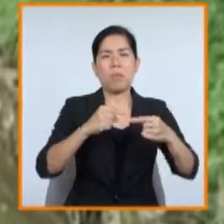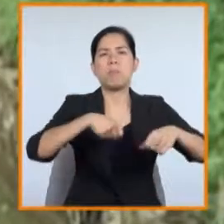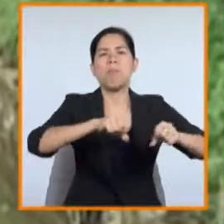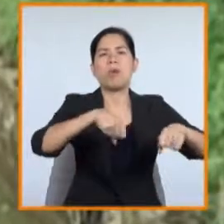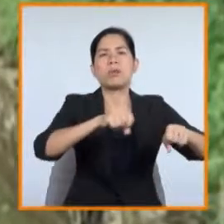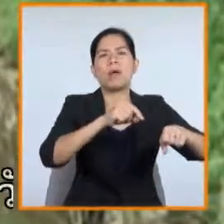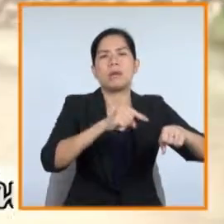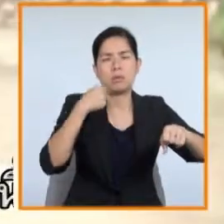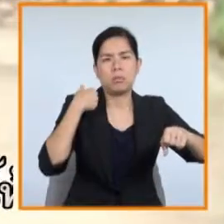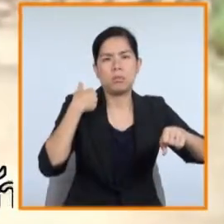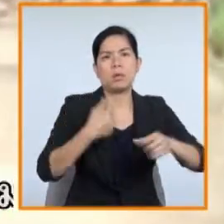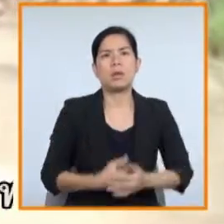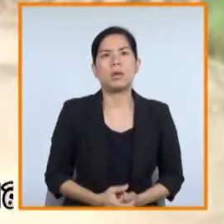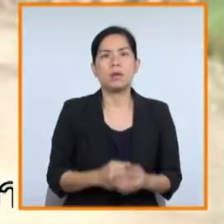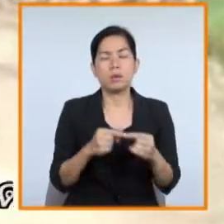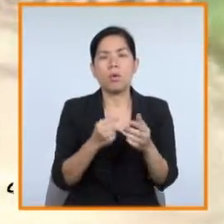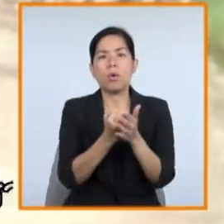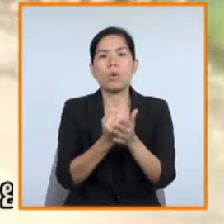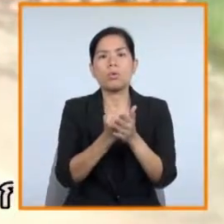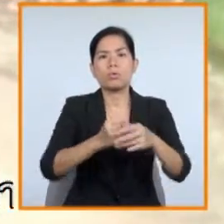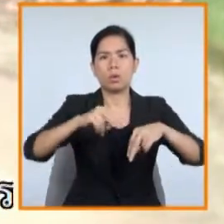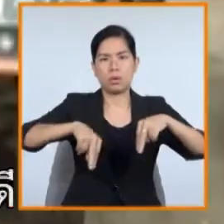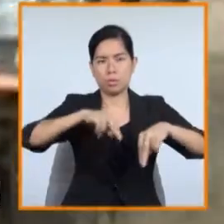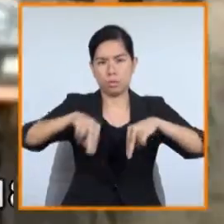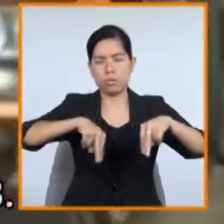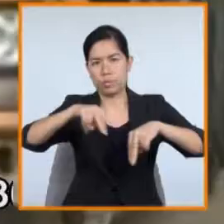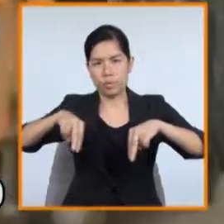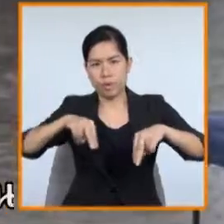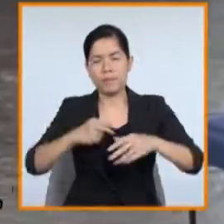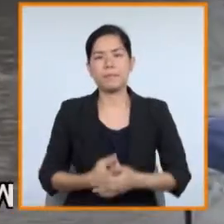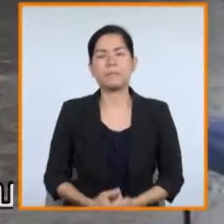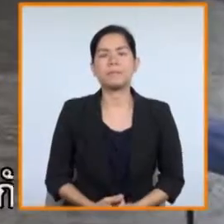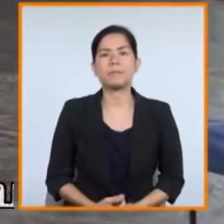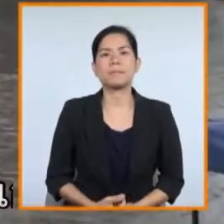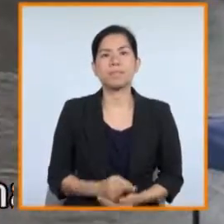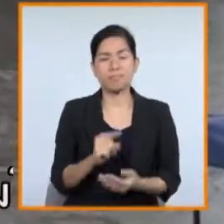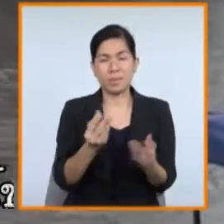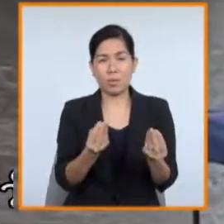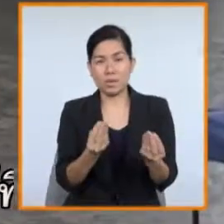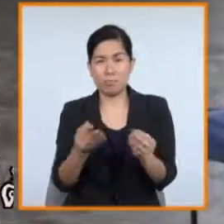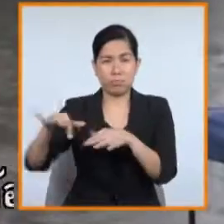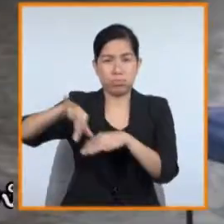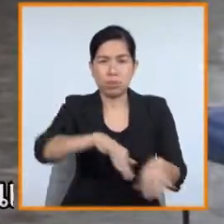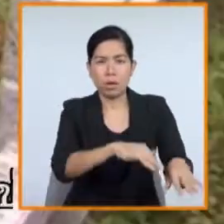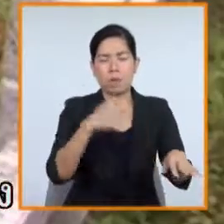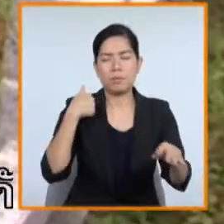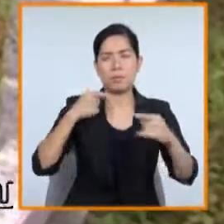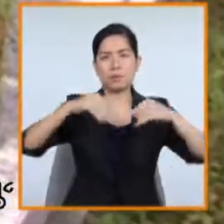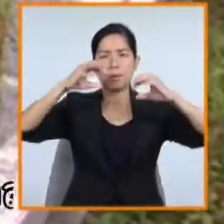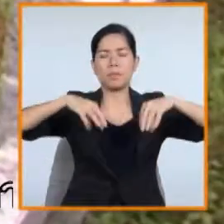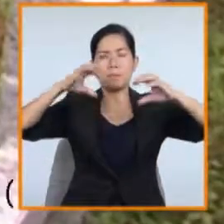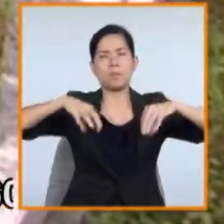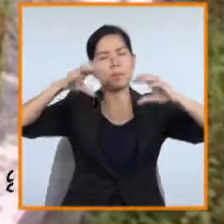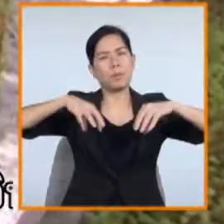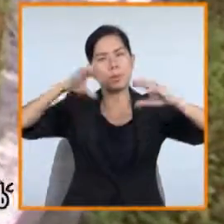องดินเจ้าหน้าที่ก็ลงพื้นที่เก็บกวาดซากความเสียหายกันแล้วค่ะนอกจากเหนือจากดินถล่มแล้วนะคะยังมีพายุฝนจากอิท